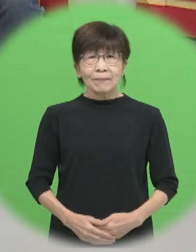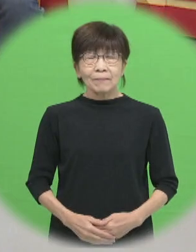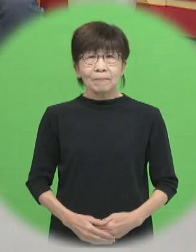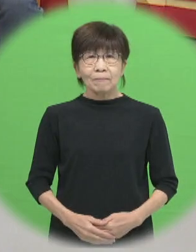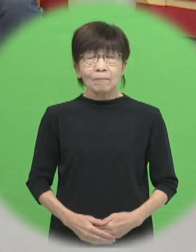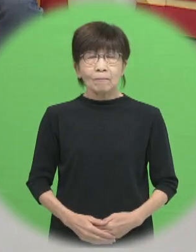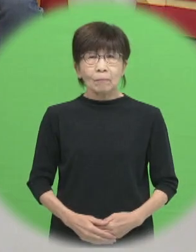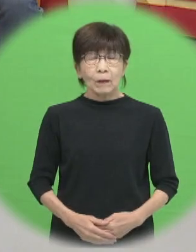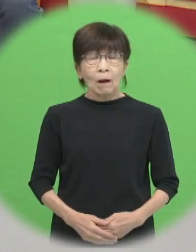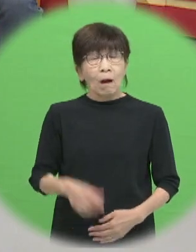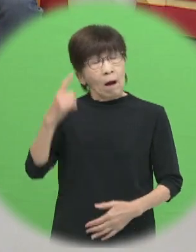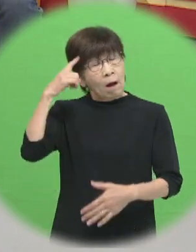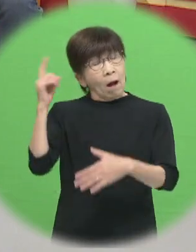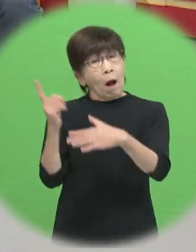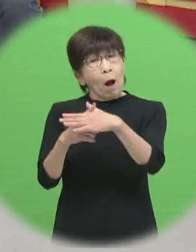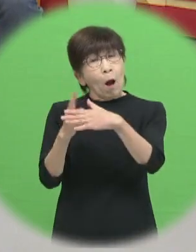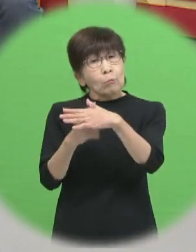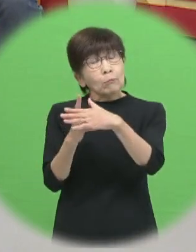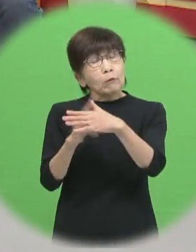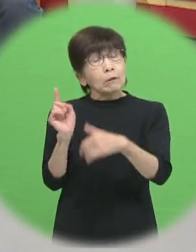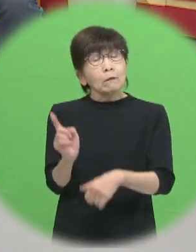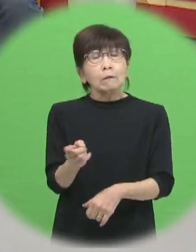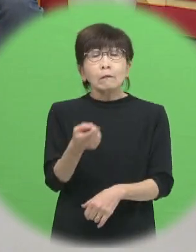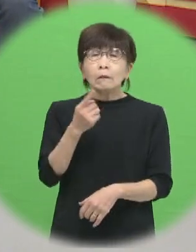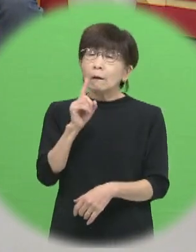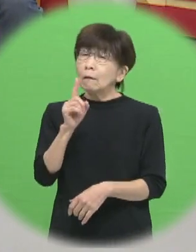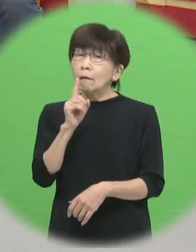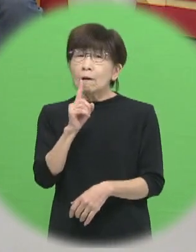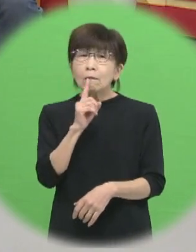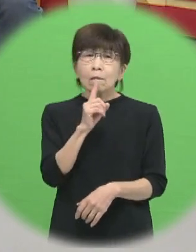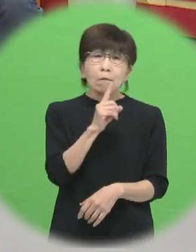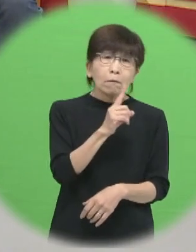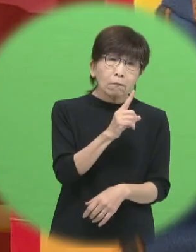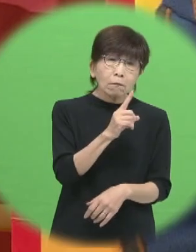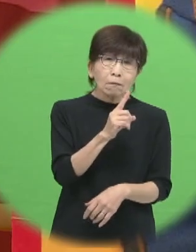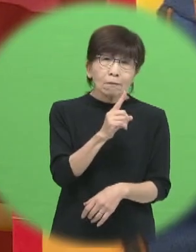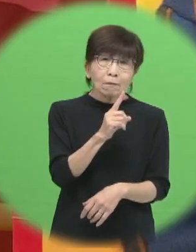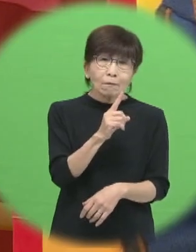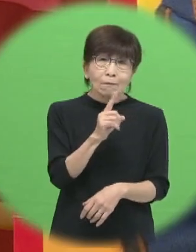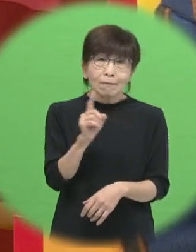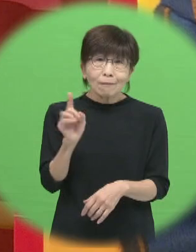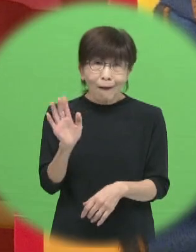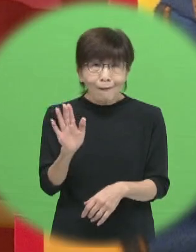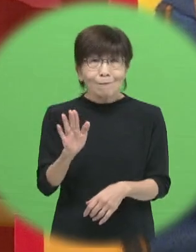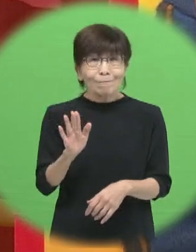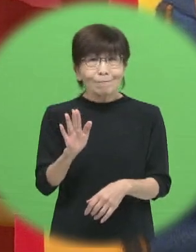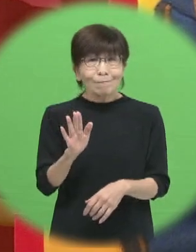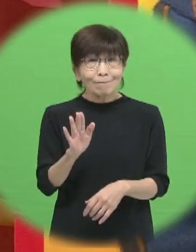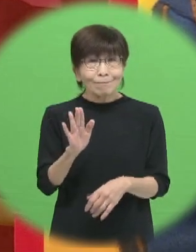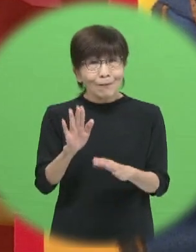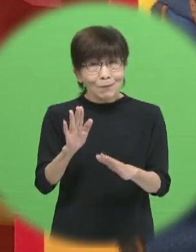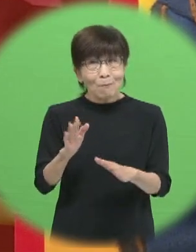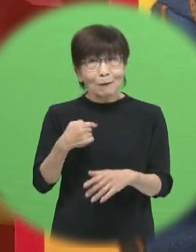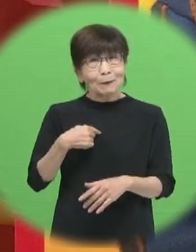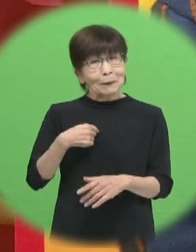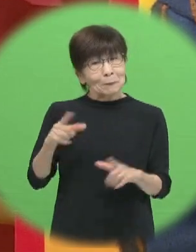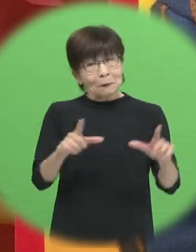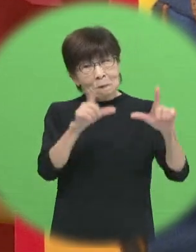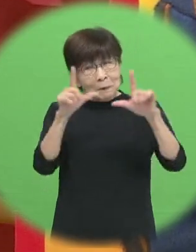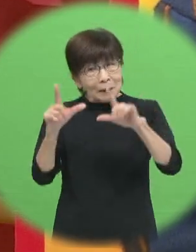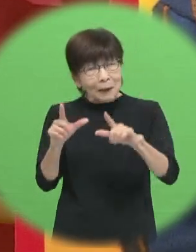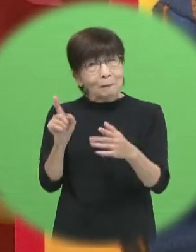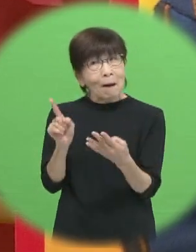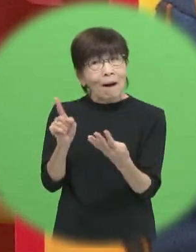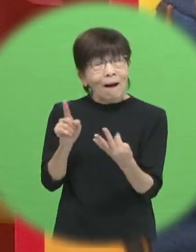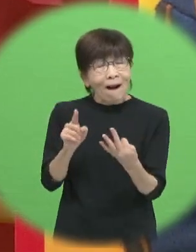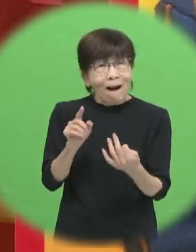あれですよね、無意識に何気なく使ってしまっていることって、多分今の生活を振り返ってもあると思